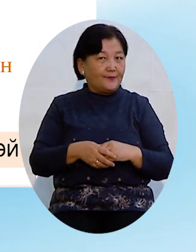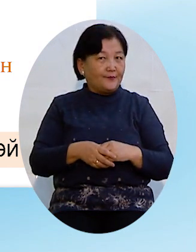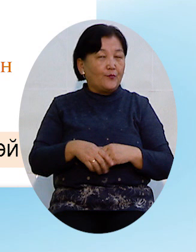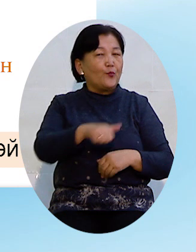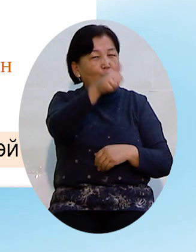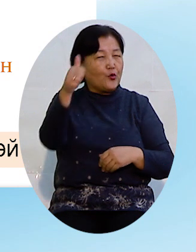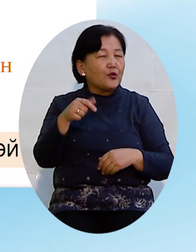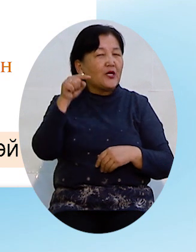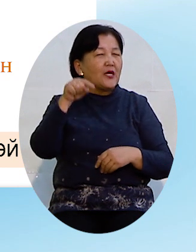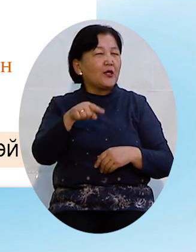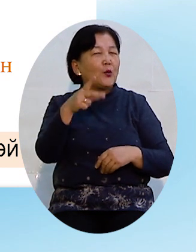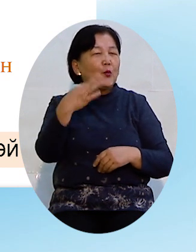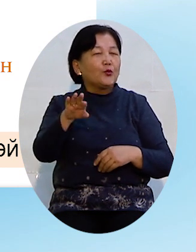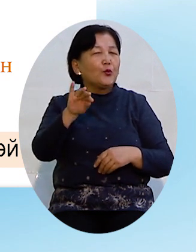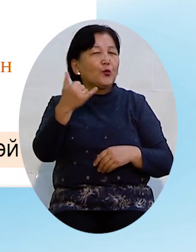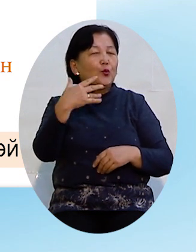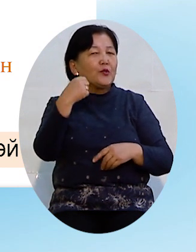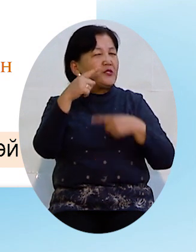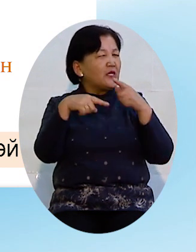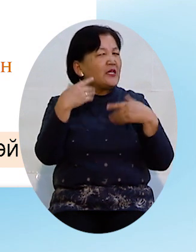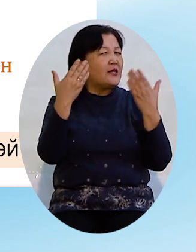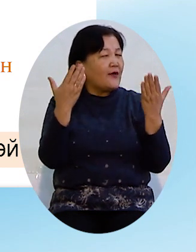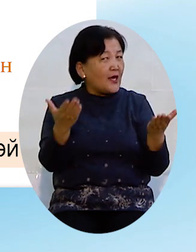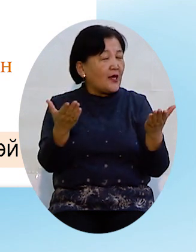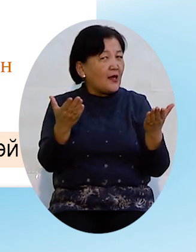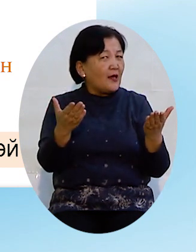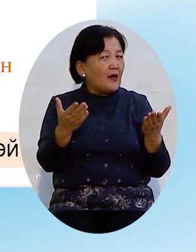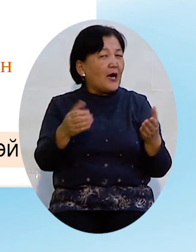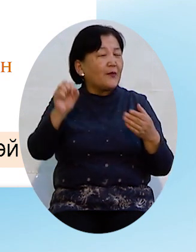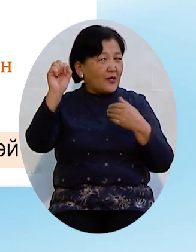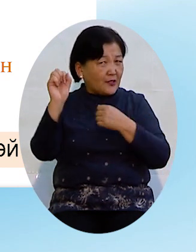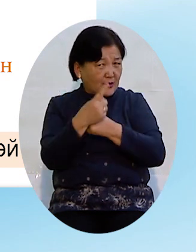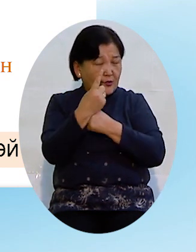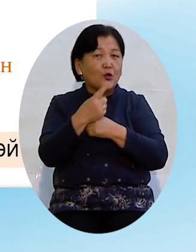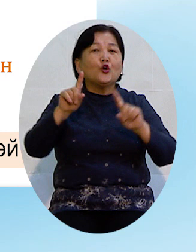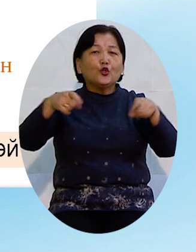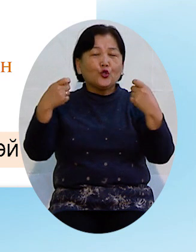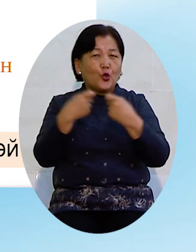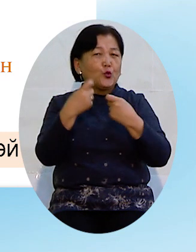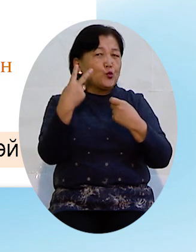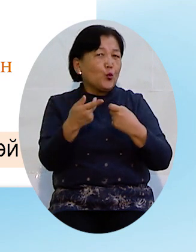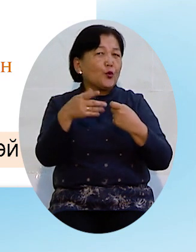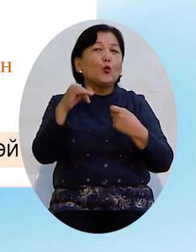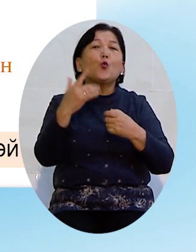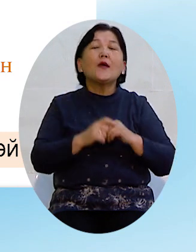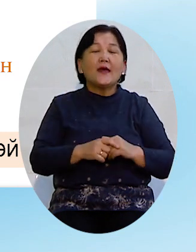Бүгдөө яг ийм тохиолдолд юу гэж хэлвэл хамгийн их оновчтой байна? Хамтдаа бодцгоё.